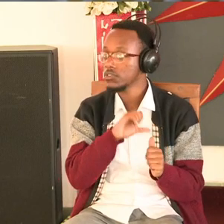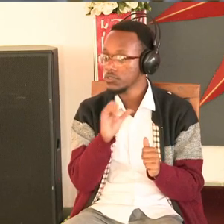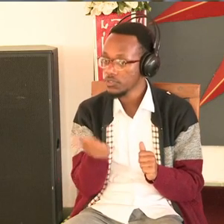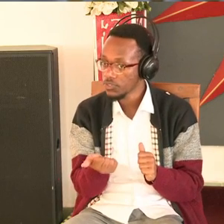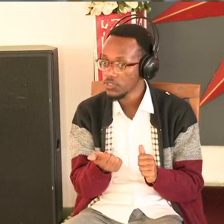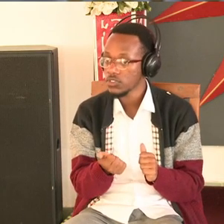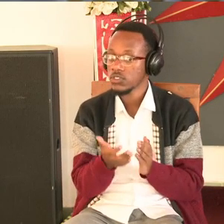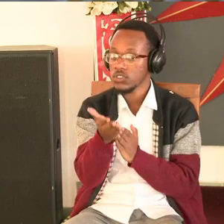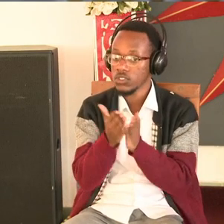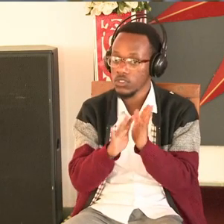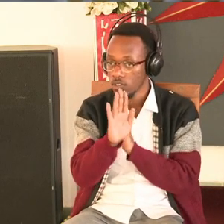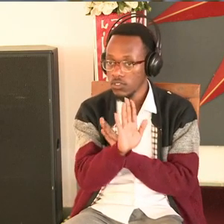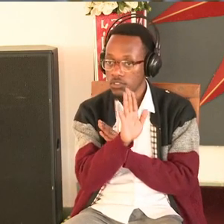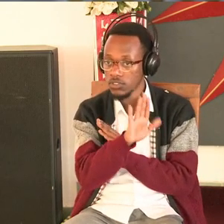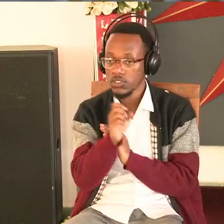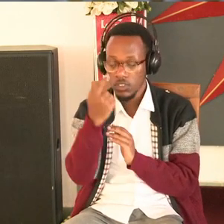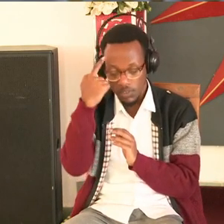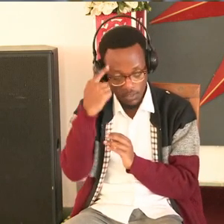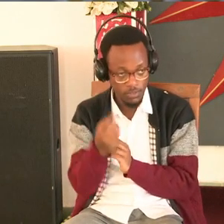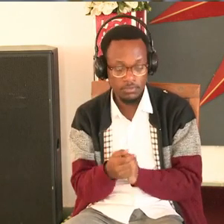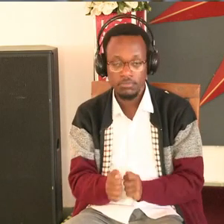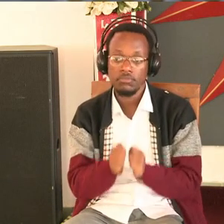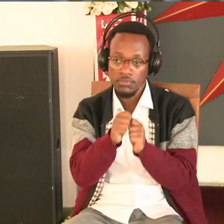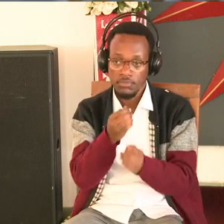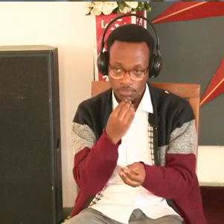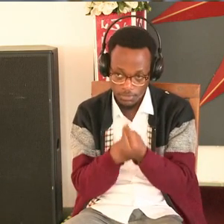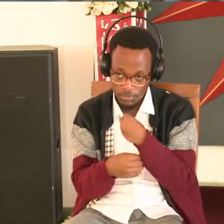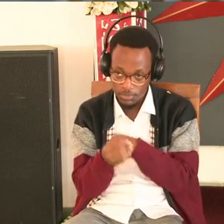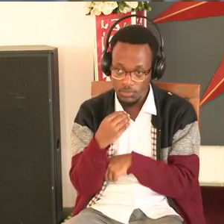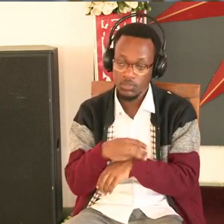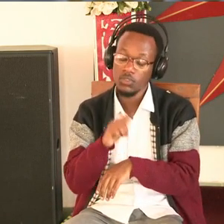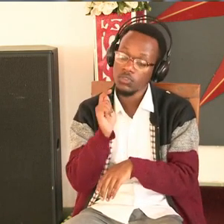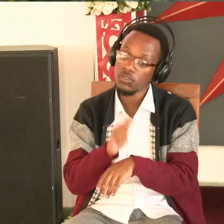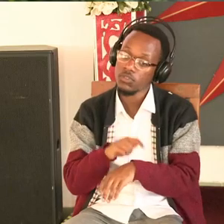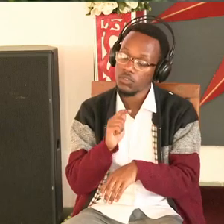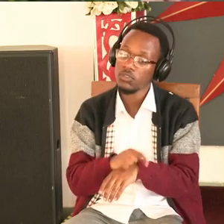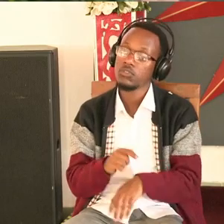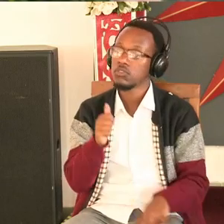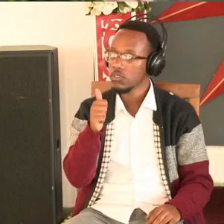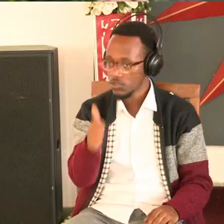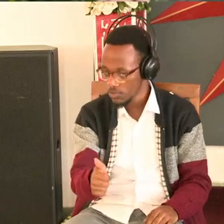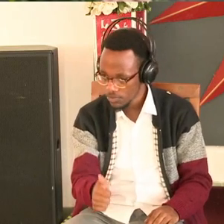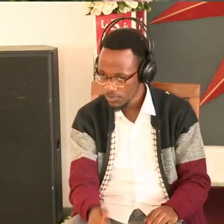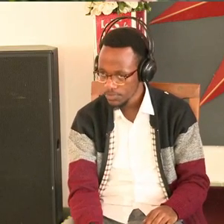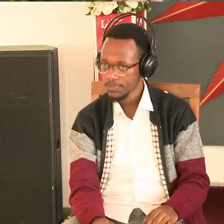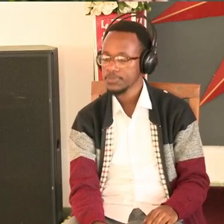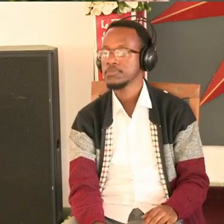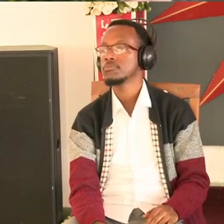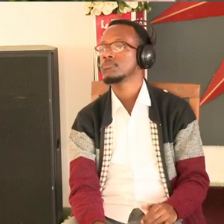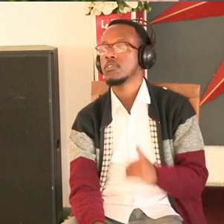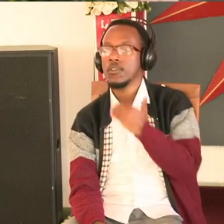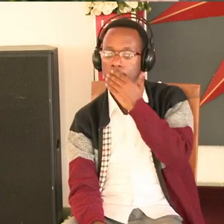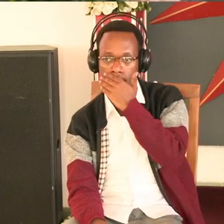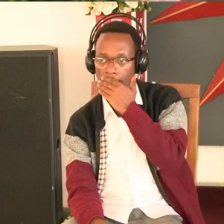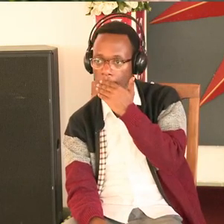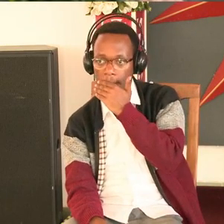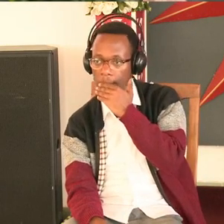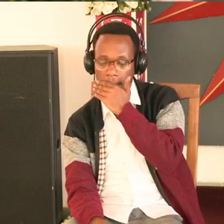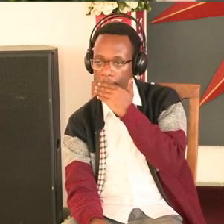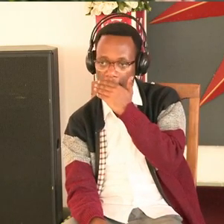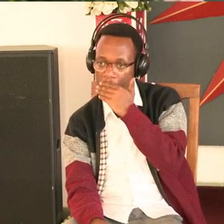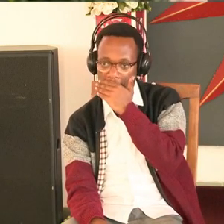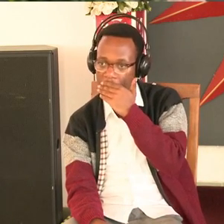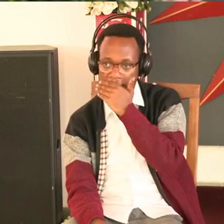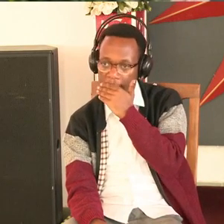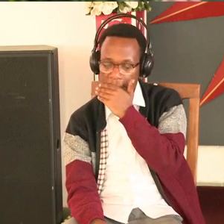rwe kubagerera igerero convenable kubagerera igerero igihe cyaryo oui